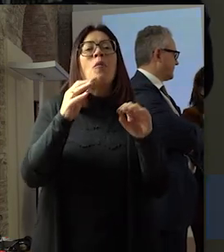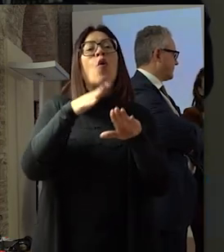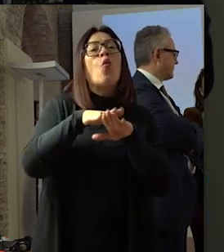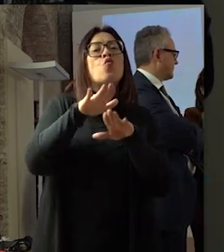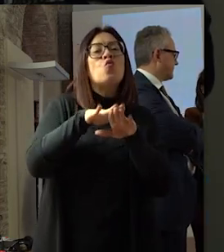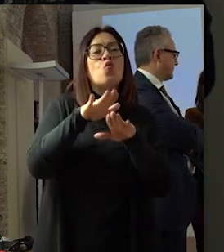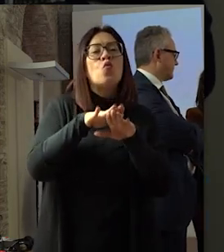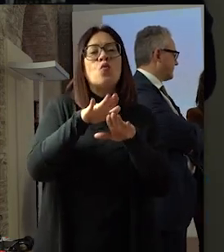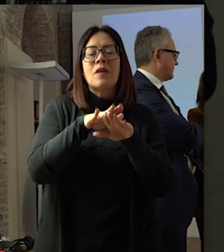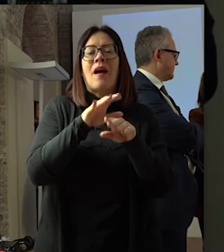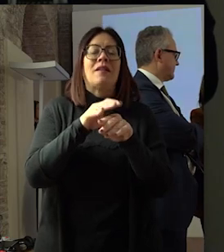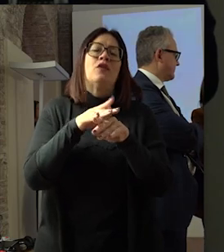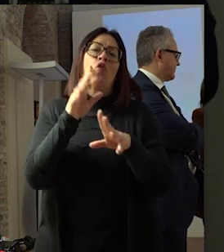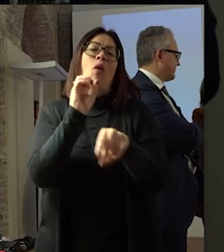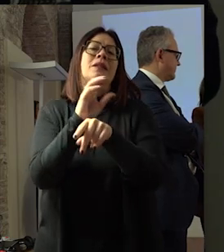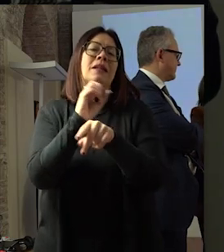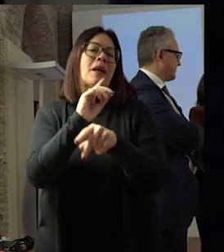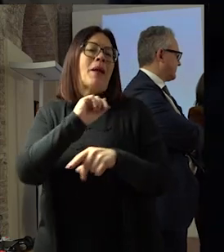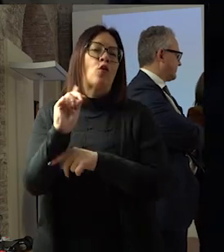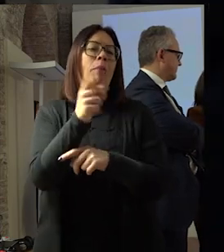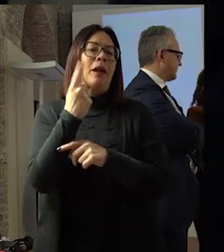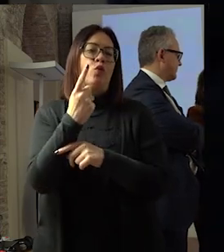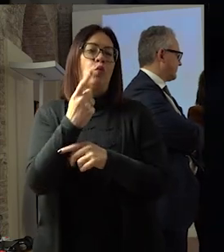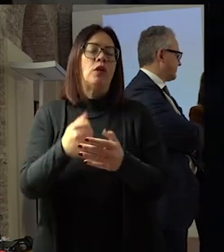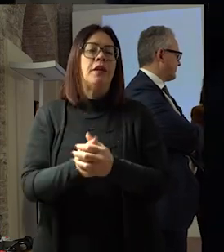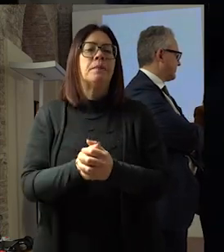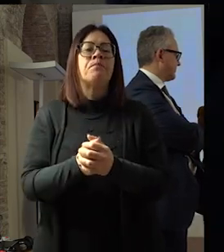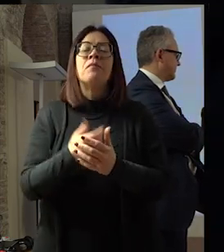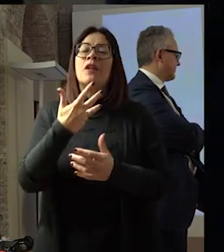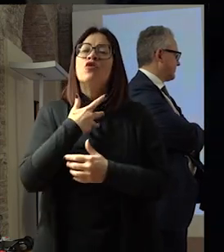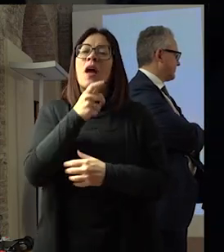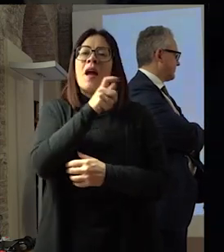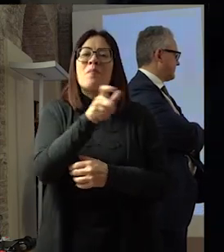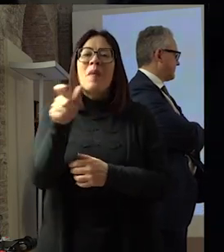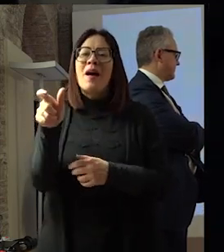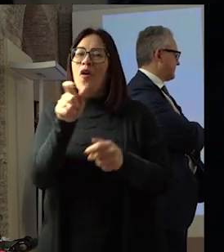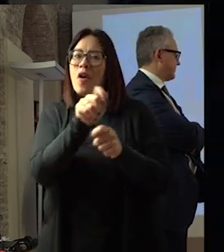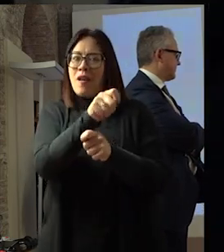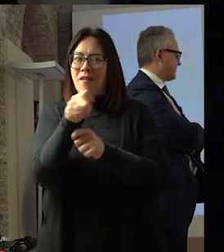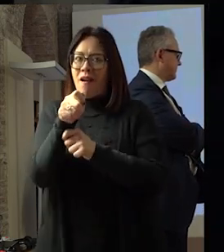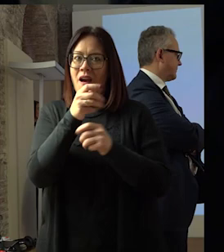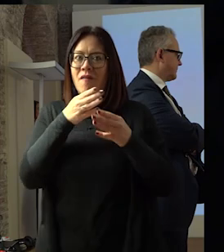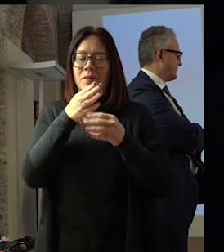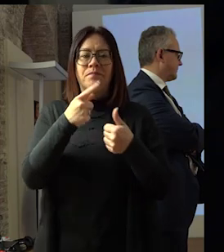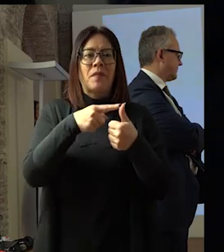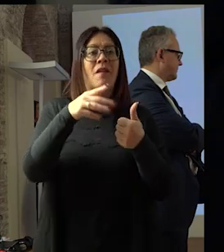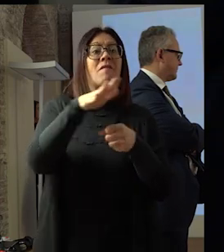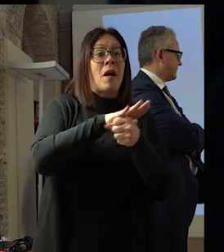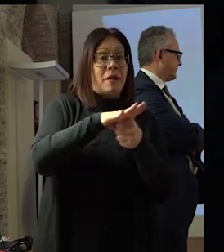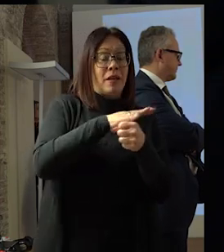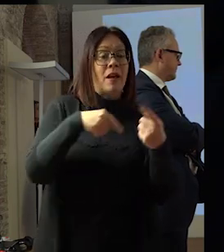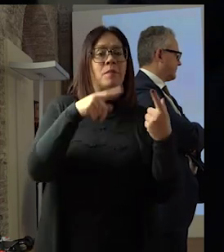grande insegnamento per tutti noi. E ci sono delle parole chiave in tutto questo percorso, famiglia,